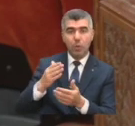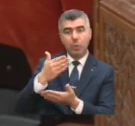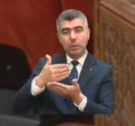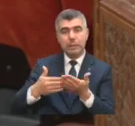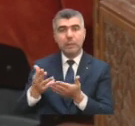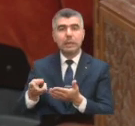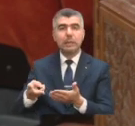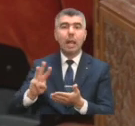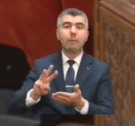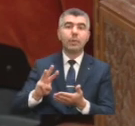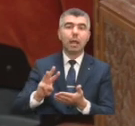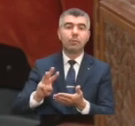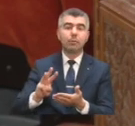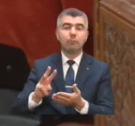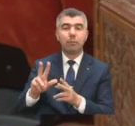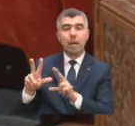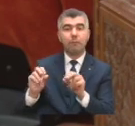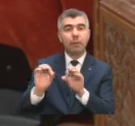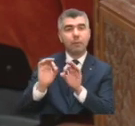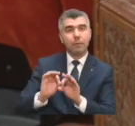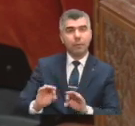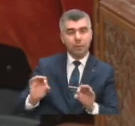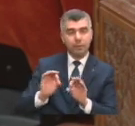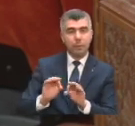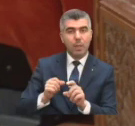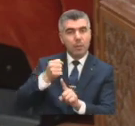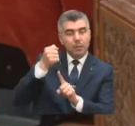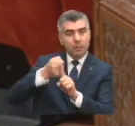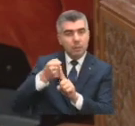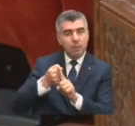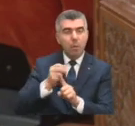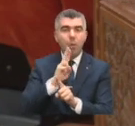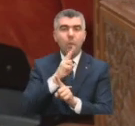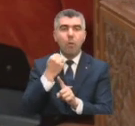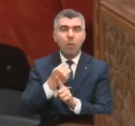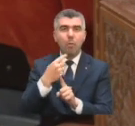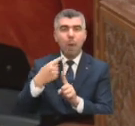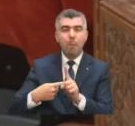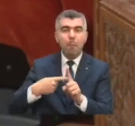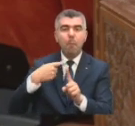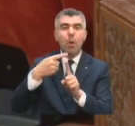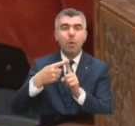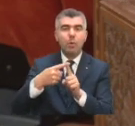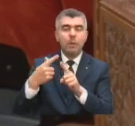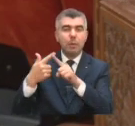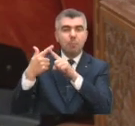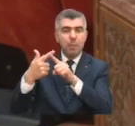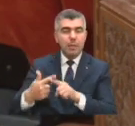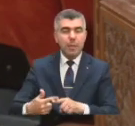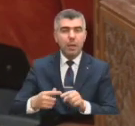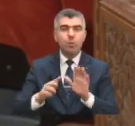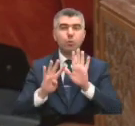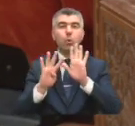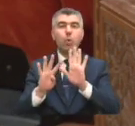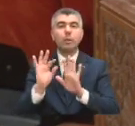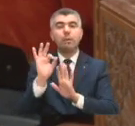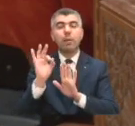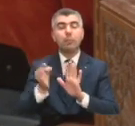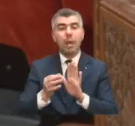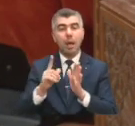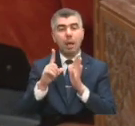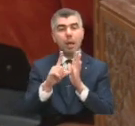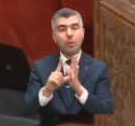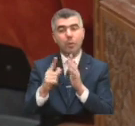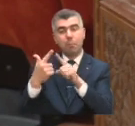درهم. وبالتالي حنا راه درنا المجهود في الحكومه، راه رفعنا من الميزانيه ومن العدد ب 9% في هذا القانون الماليه